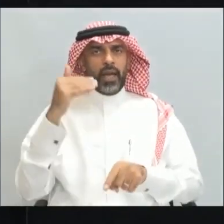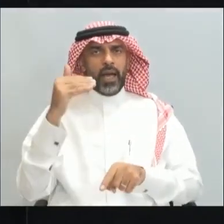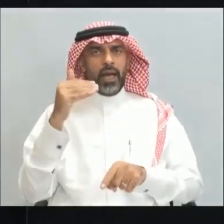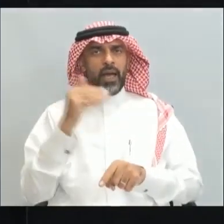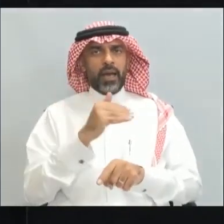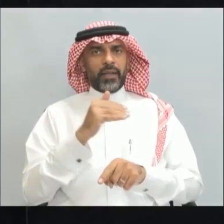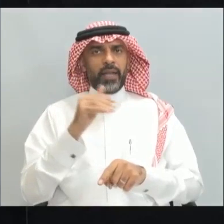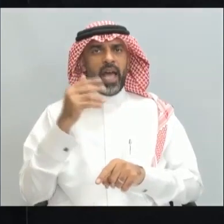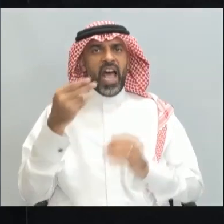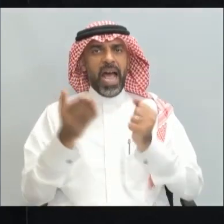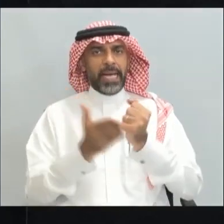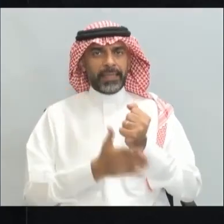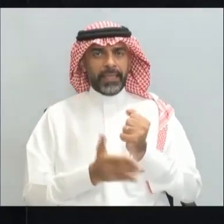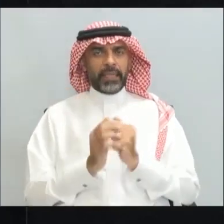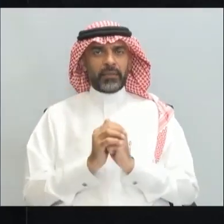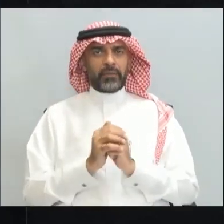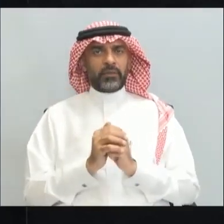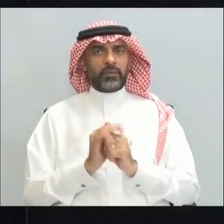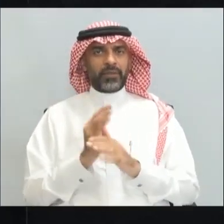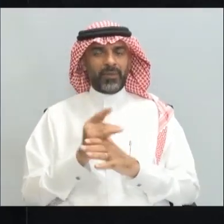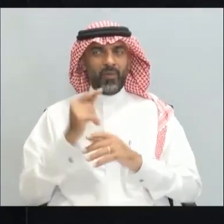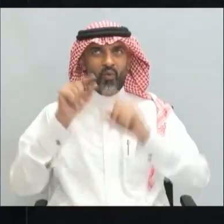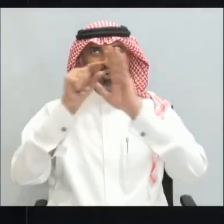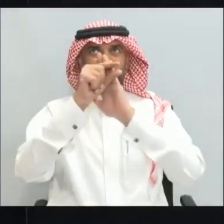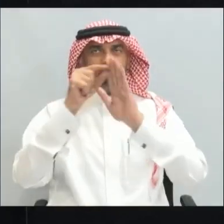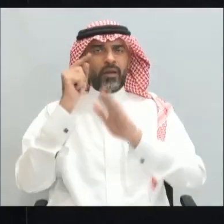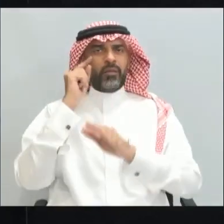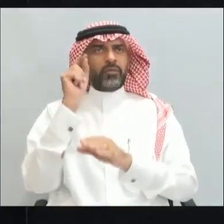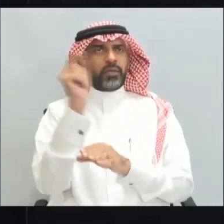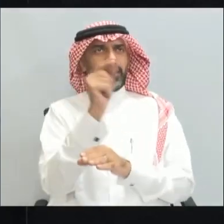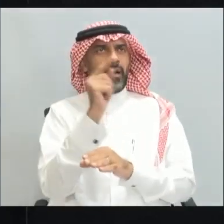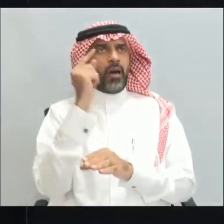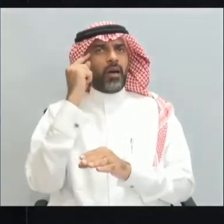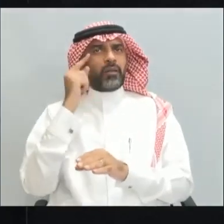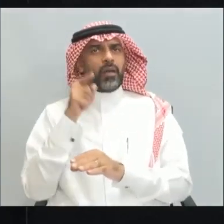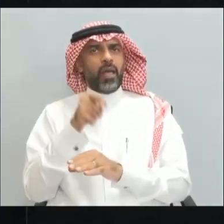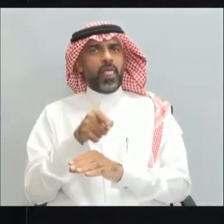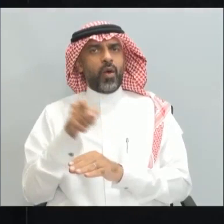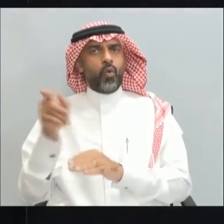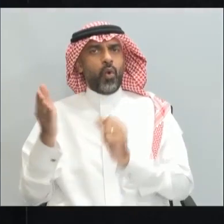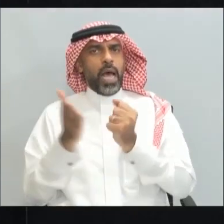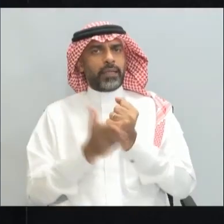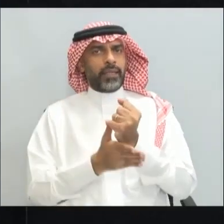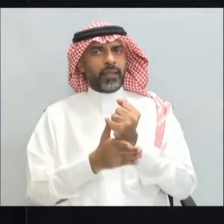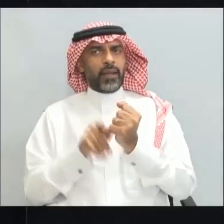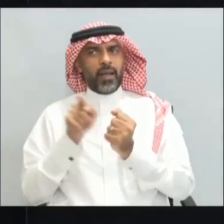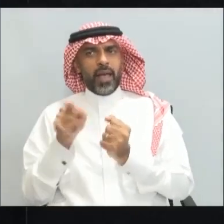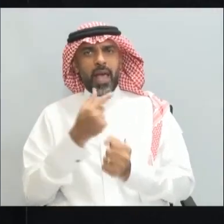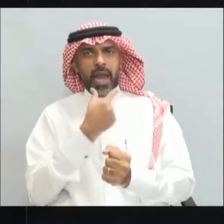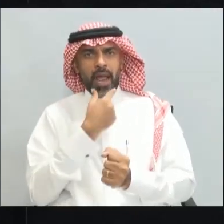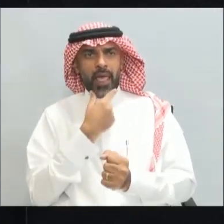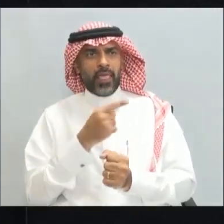ان نقرا هذا العنوان نعرف ان هذه الخريطه رسمت لهدف معين لابراز مدينه